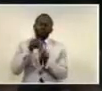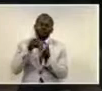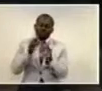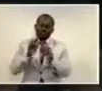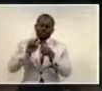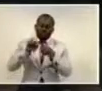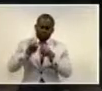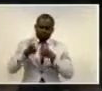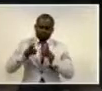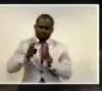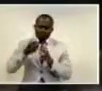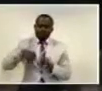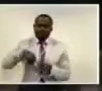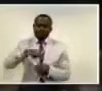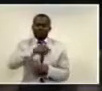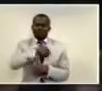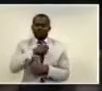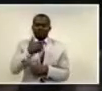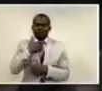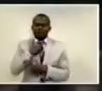dufite